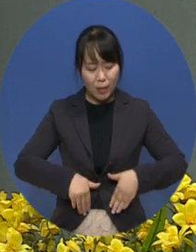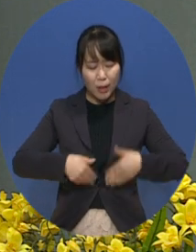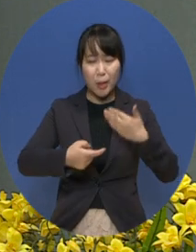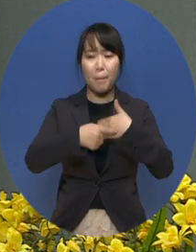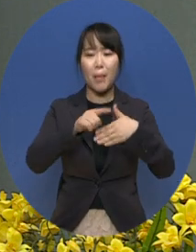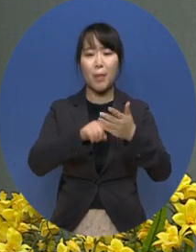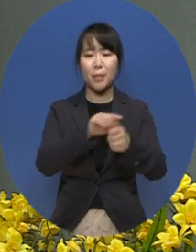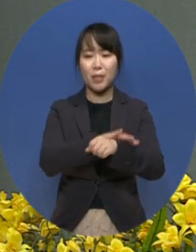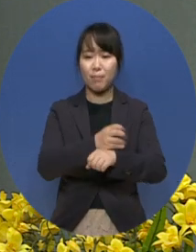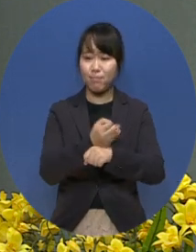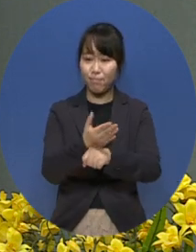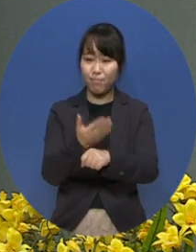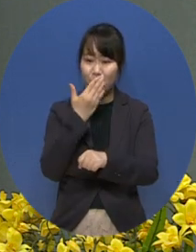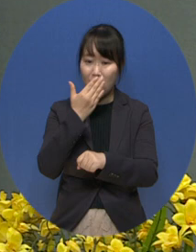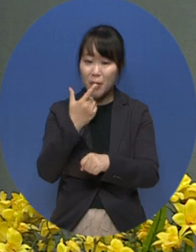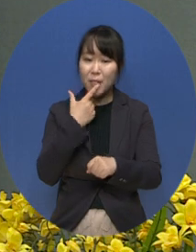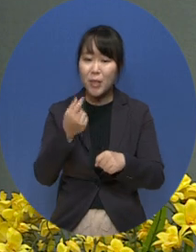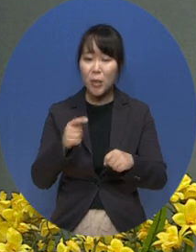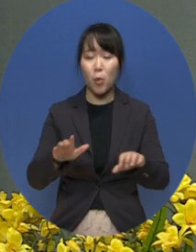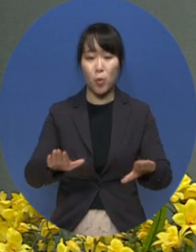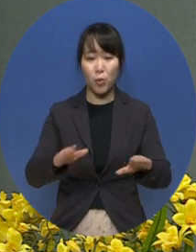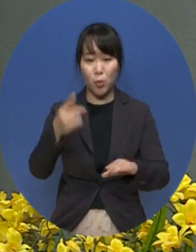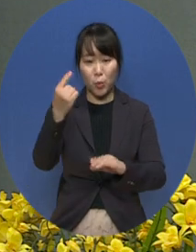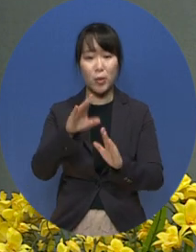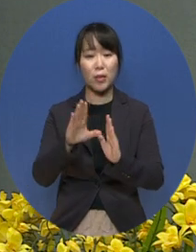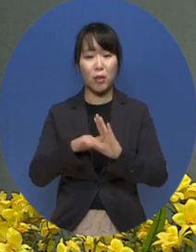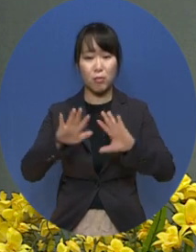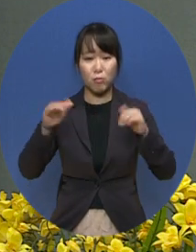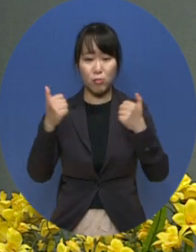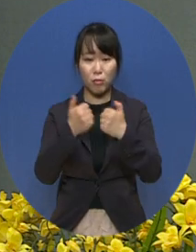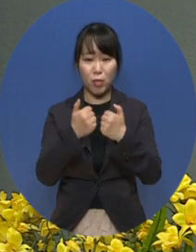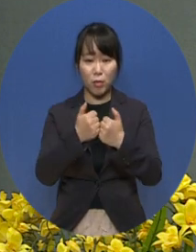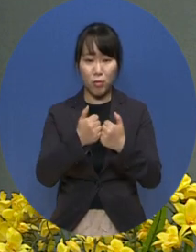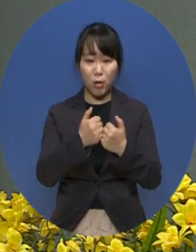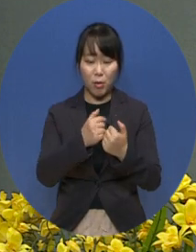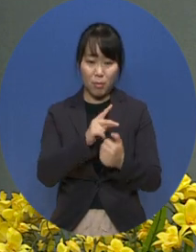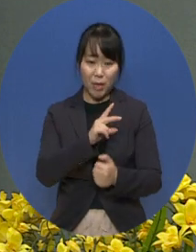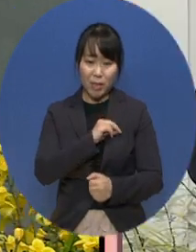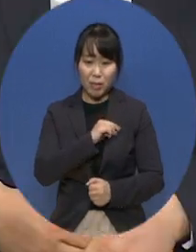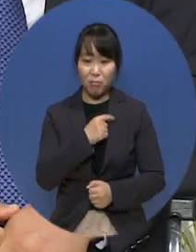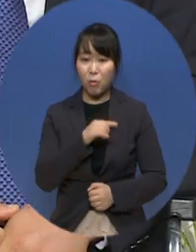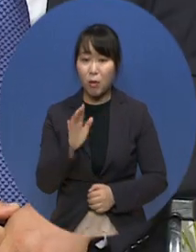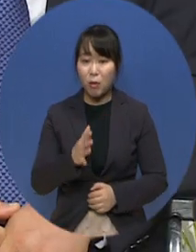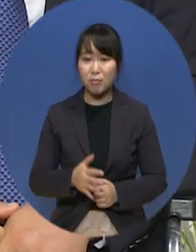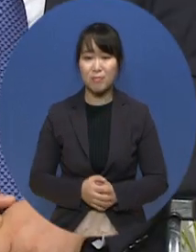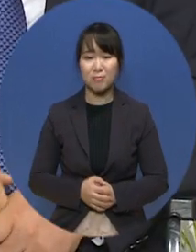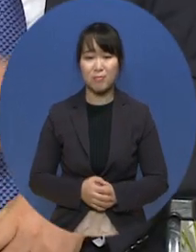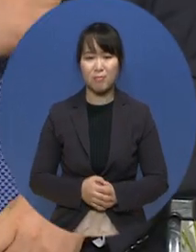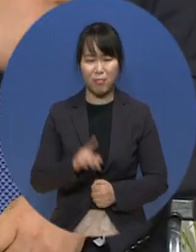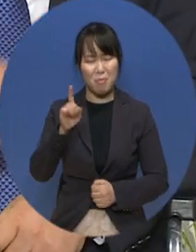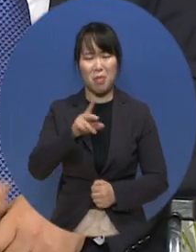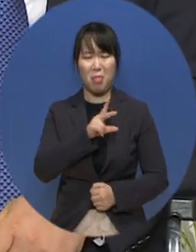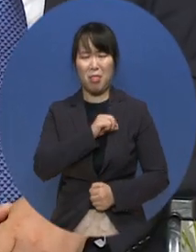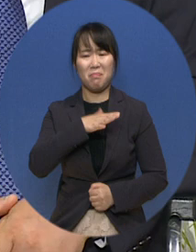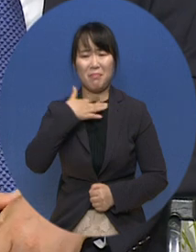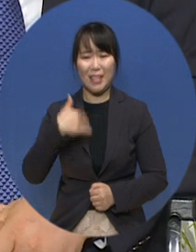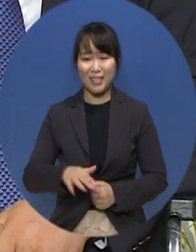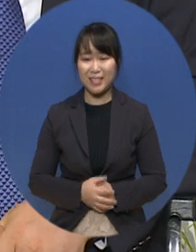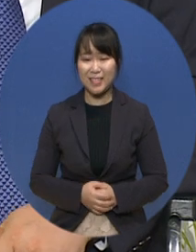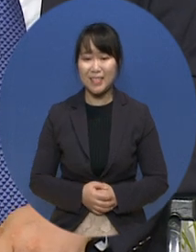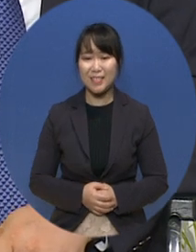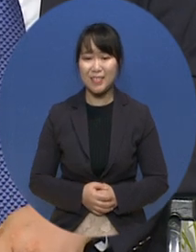잘 되는 것 같아요 그리고 오늘도 이렇게 우리 오시는데 셋째날 곳이잖아요 국회의원 뱃지 에 한번도 타는 본 적은 없음 예